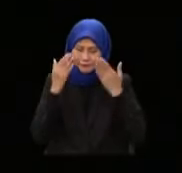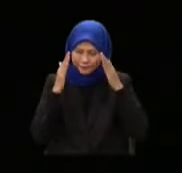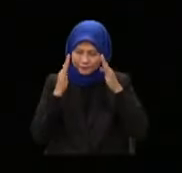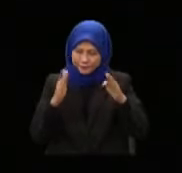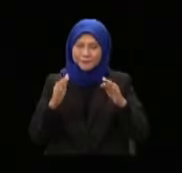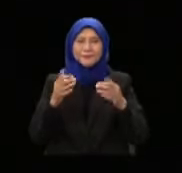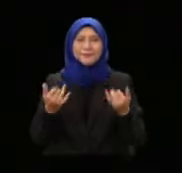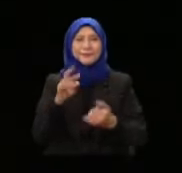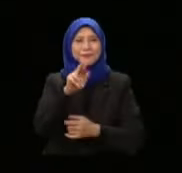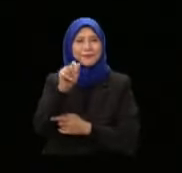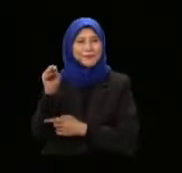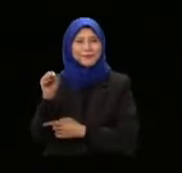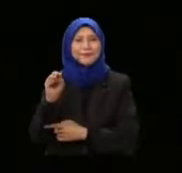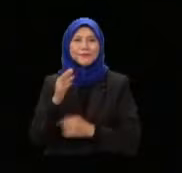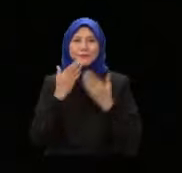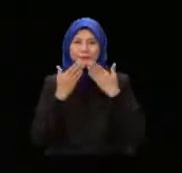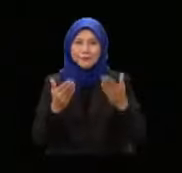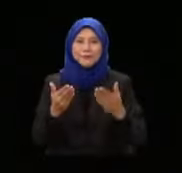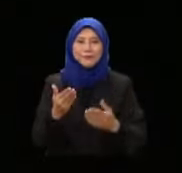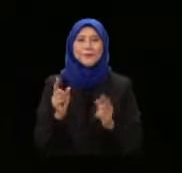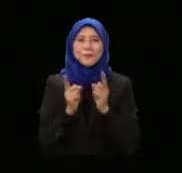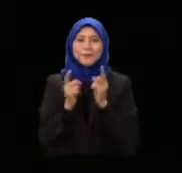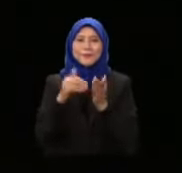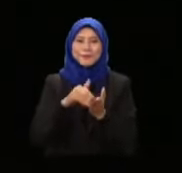TV 1 Sewon serial juga lagi